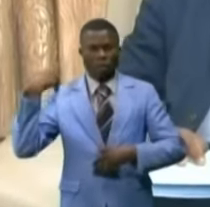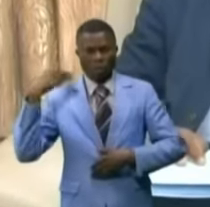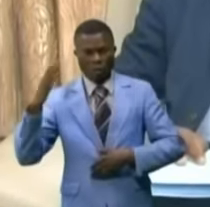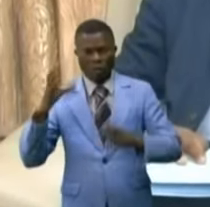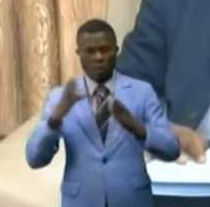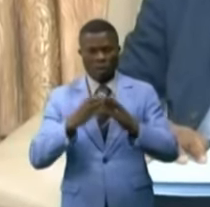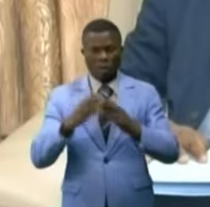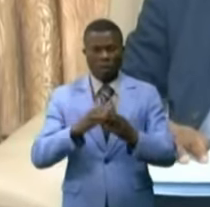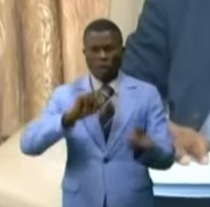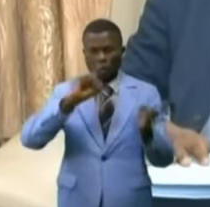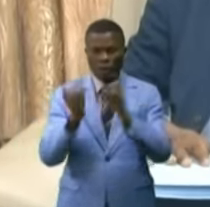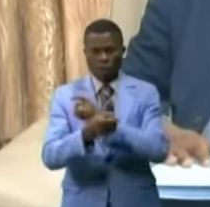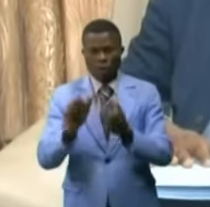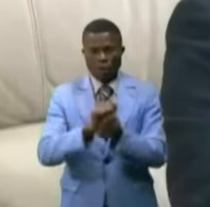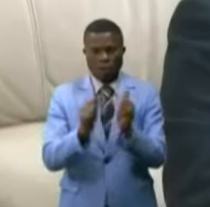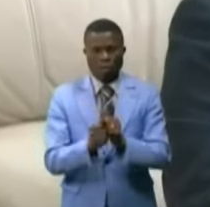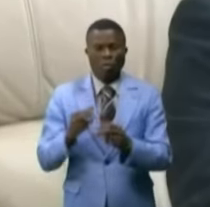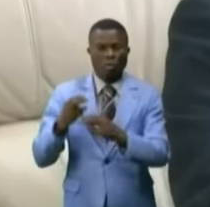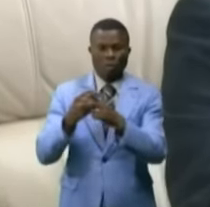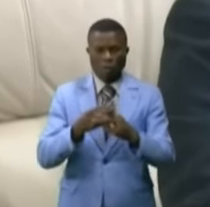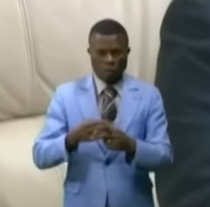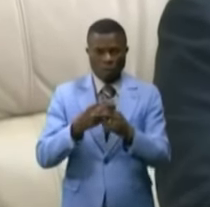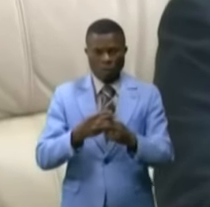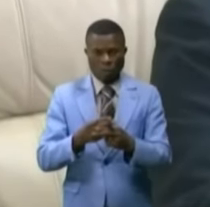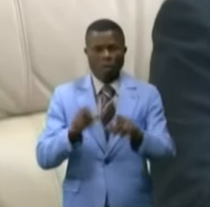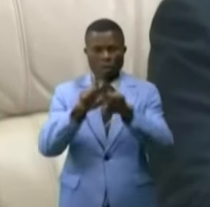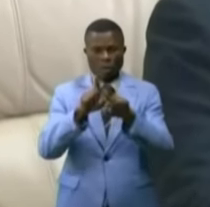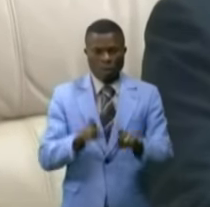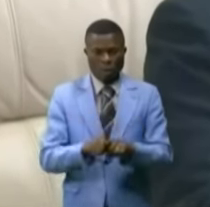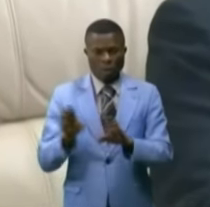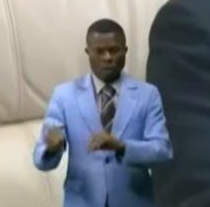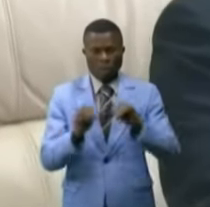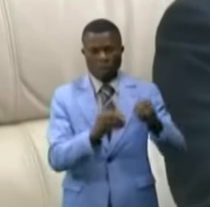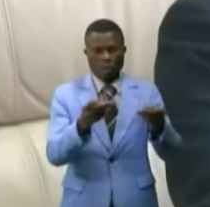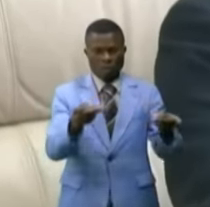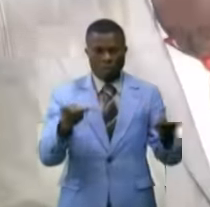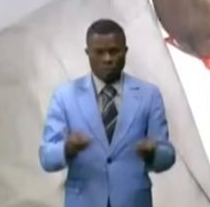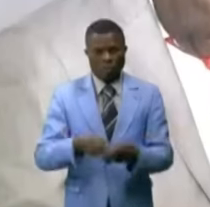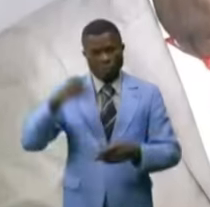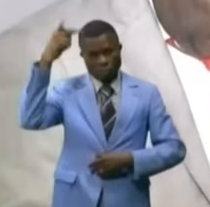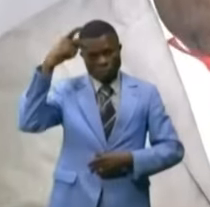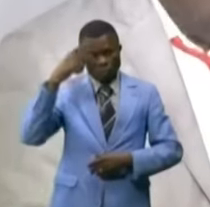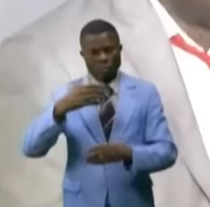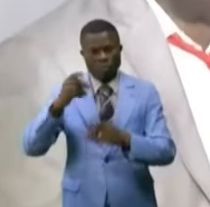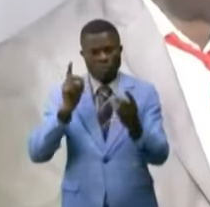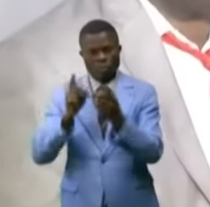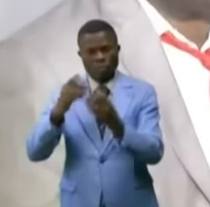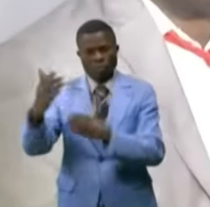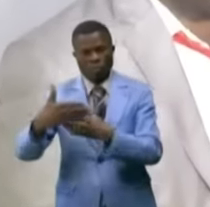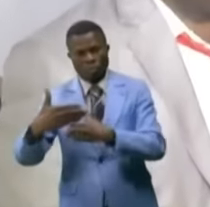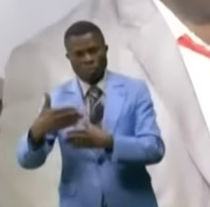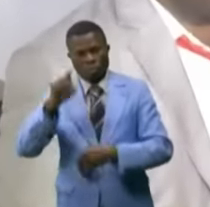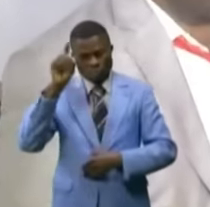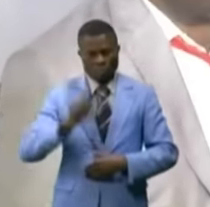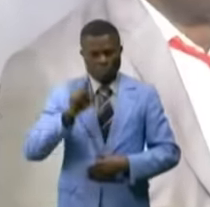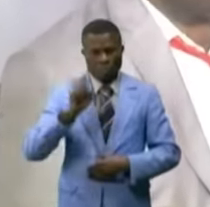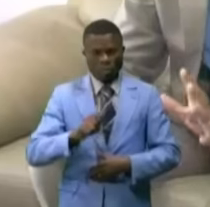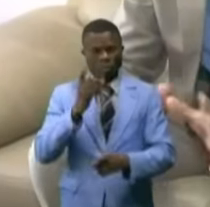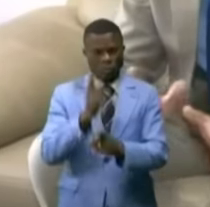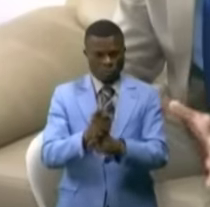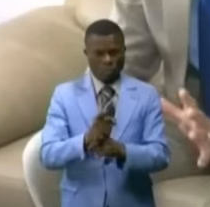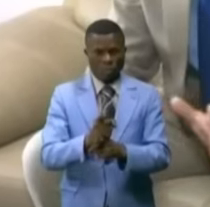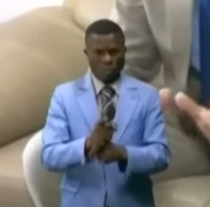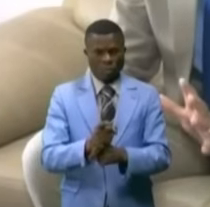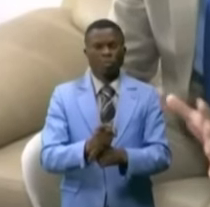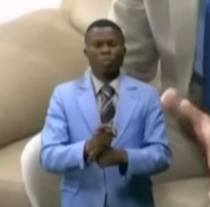la réforme du secteur des sécurités ainsi que la mise en place de la police de proximité devront être effectives,